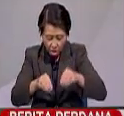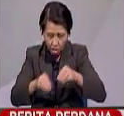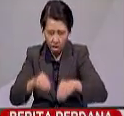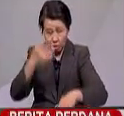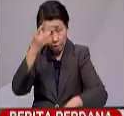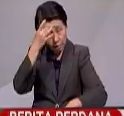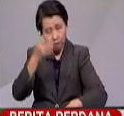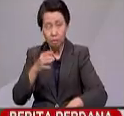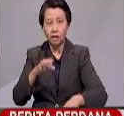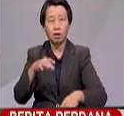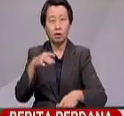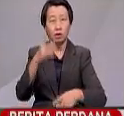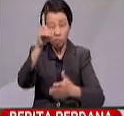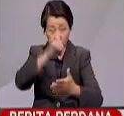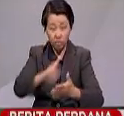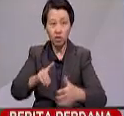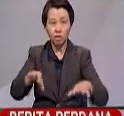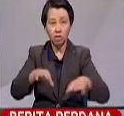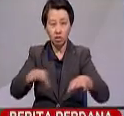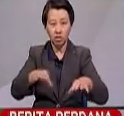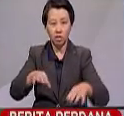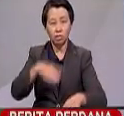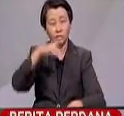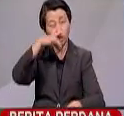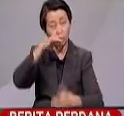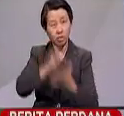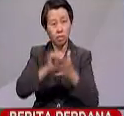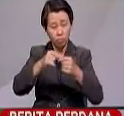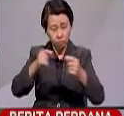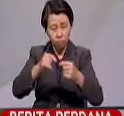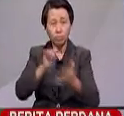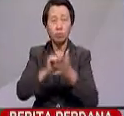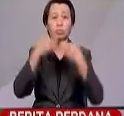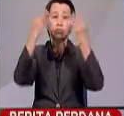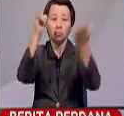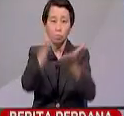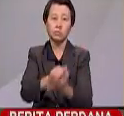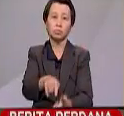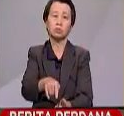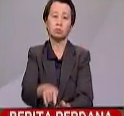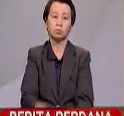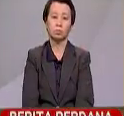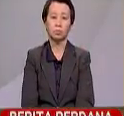bagi membentuk figura karakter kartun popular Jepun itu.